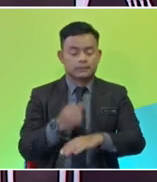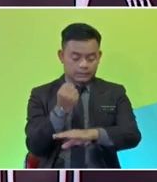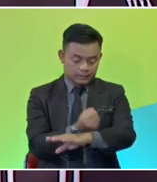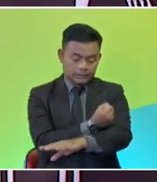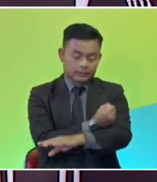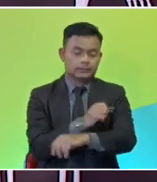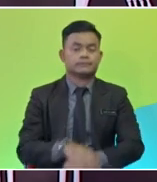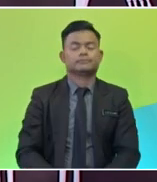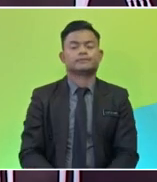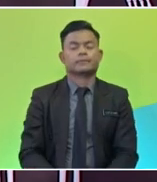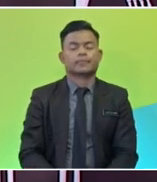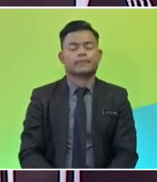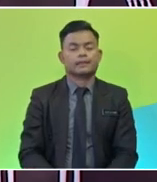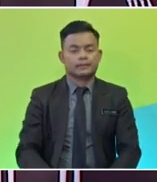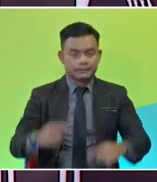sebagai